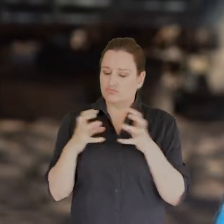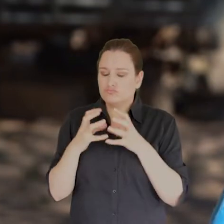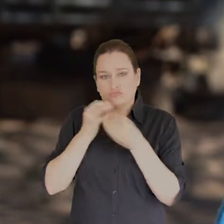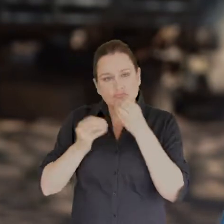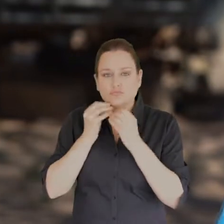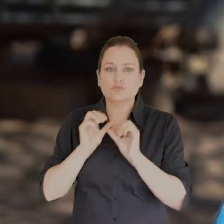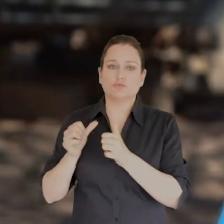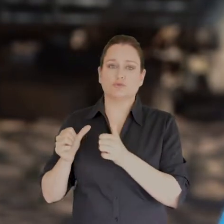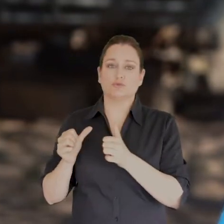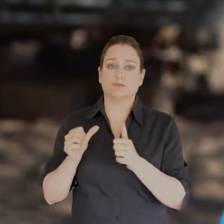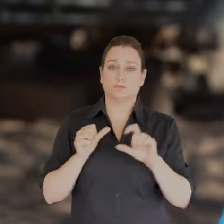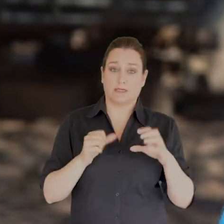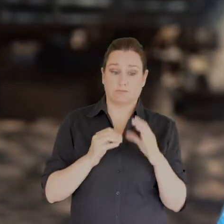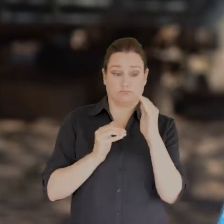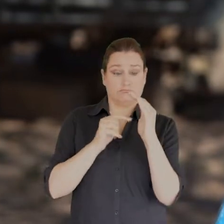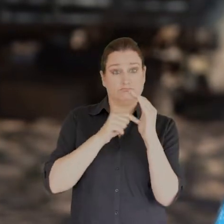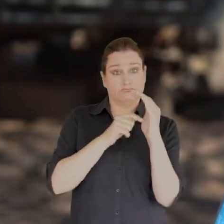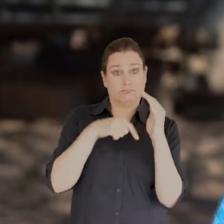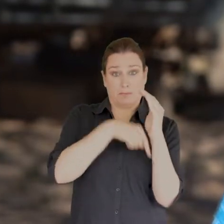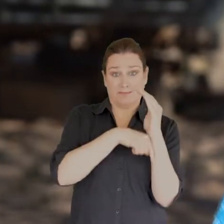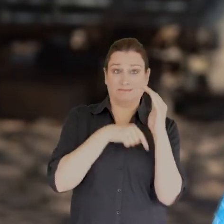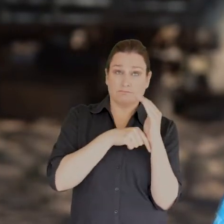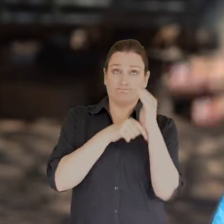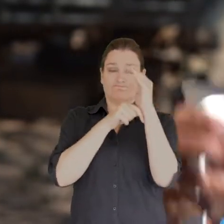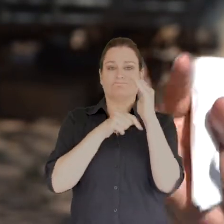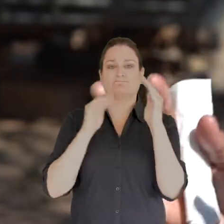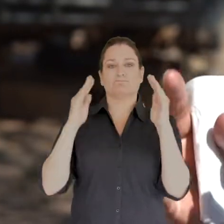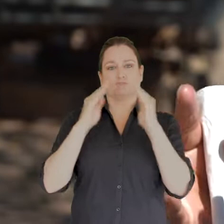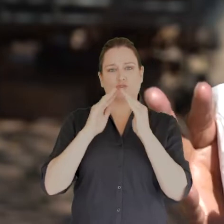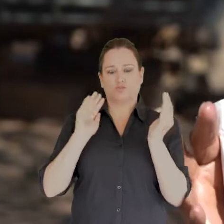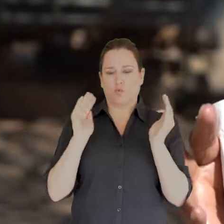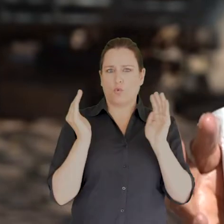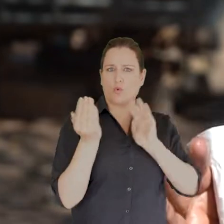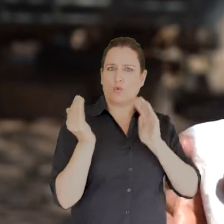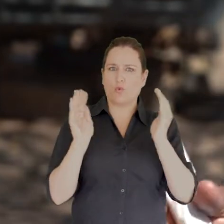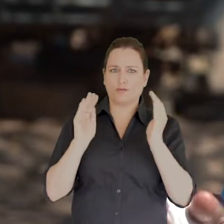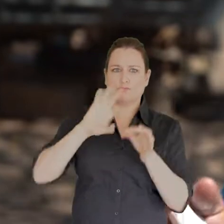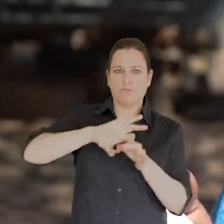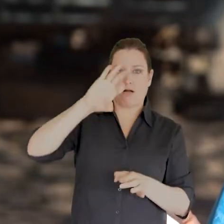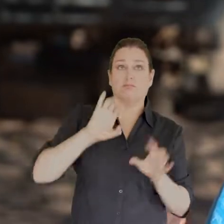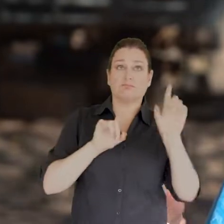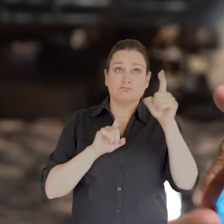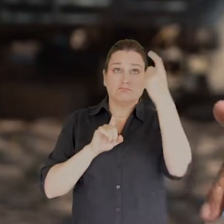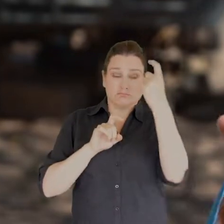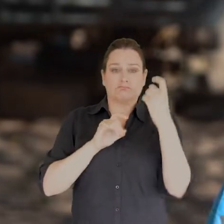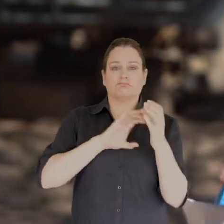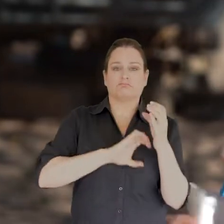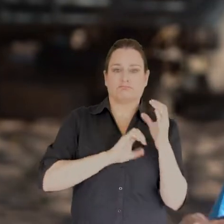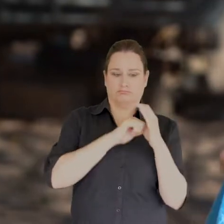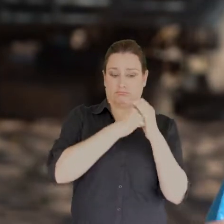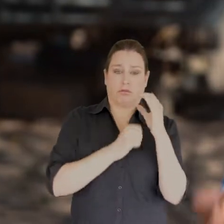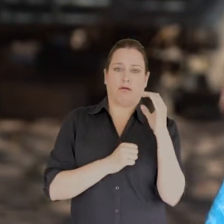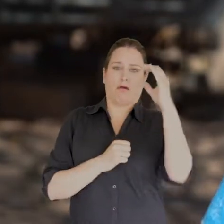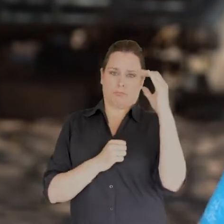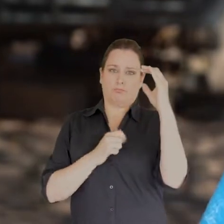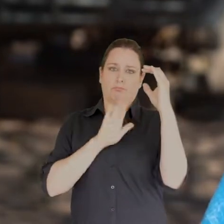eet zij die vlees. Maar die been wordt in die huis opgehangen, dus met haar ronde huis. Daar bij de ronde palen, bij die